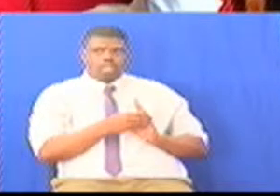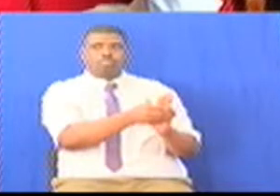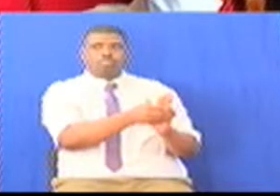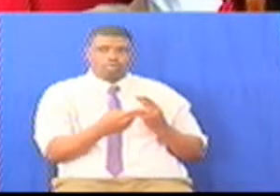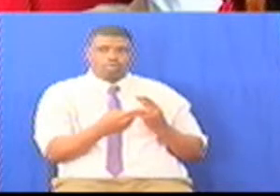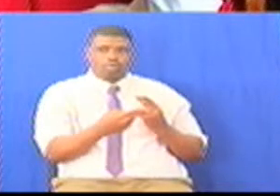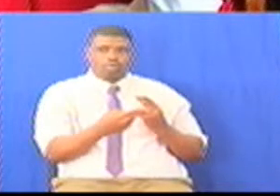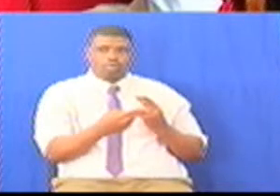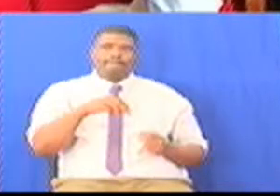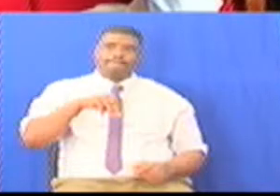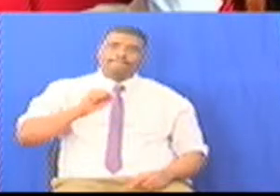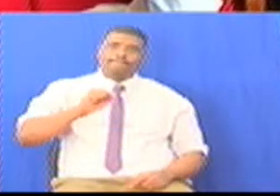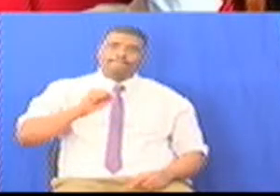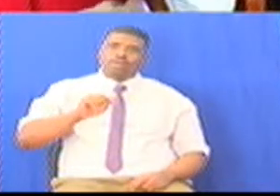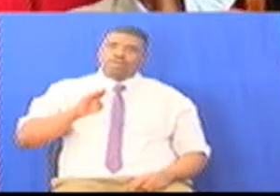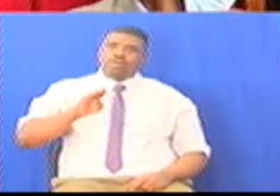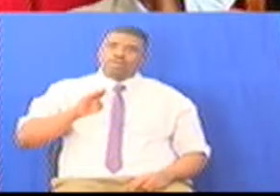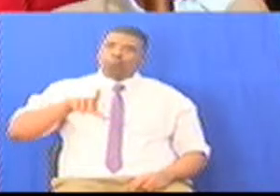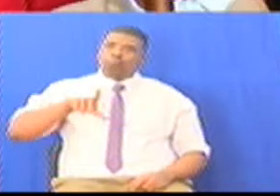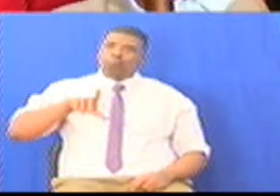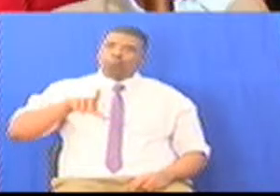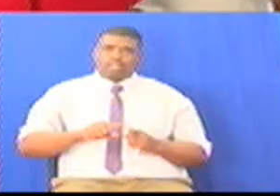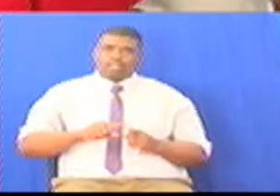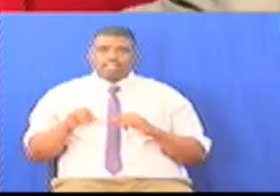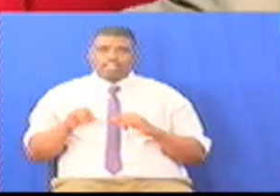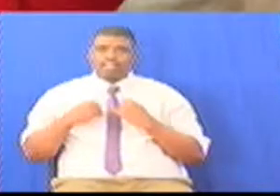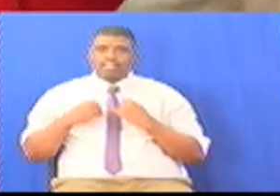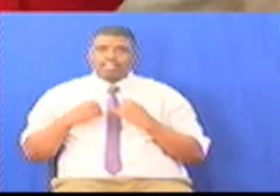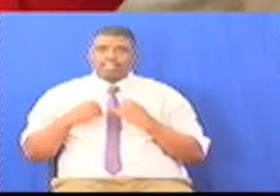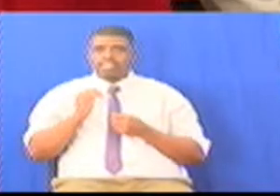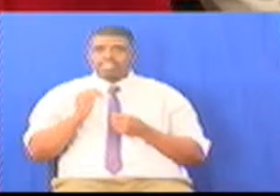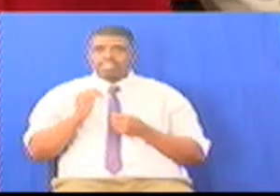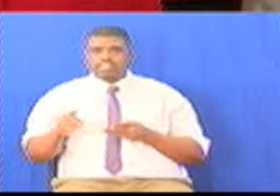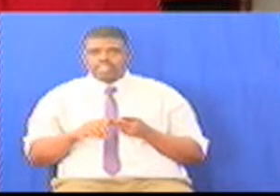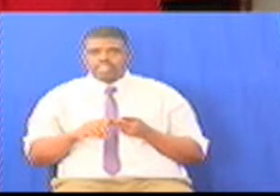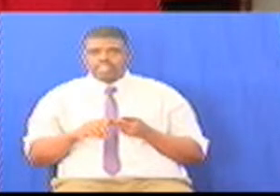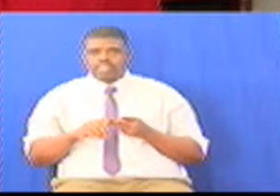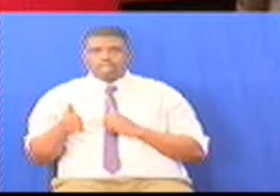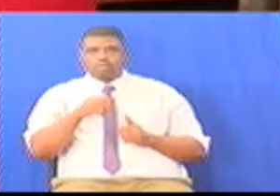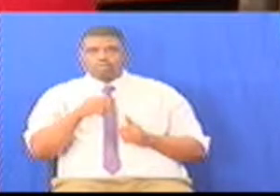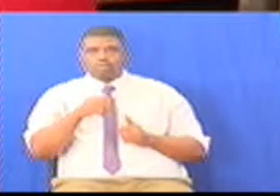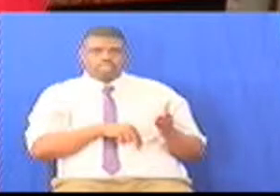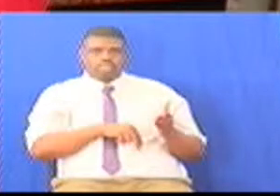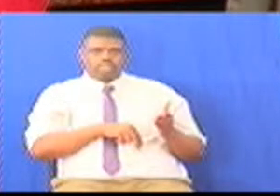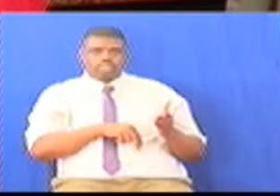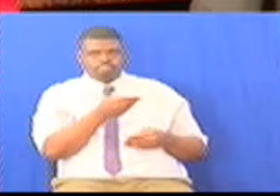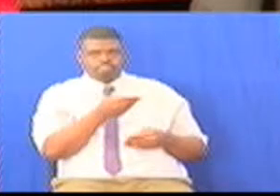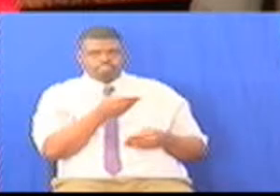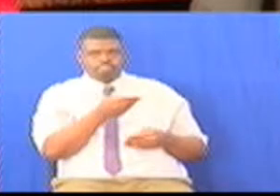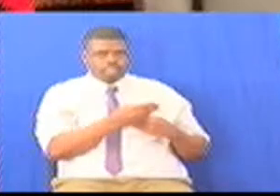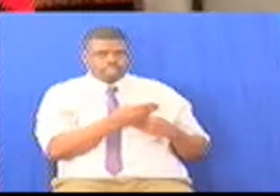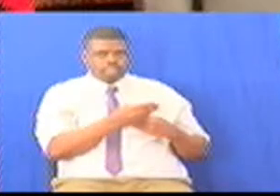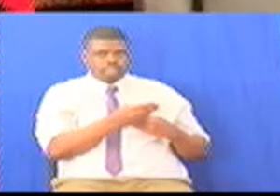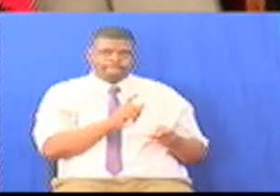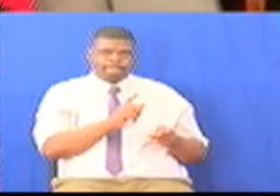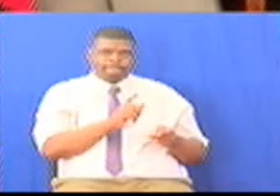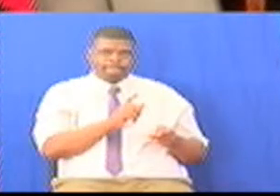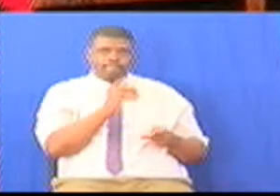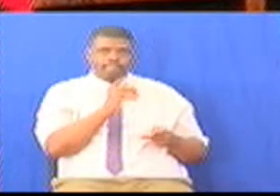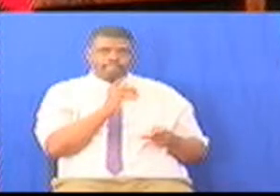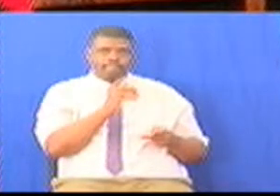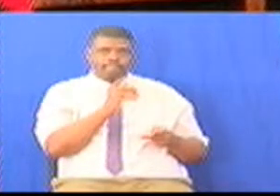Angelina Mabula. Aidha, taasisi walizoongozana nazo ni Wakala wa Usajili wa Biashara na Leseni, Msajili wa